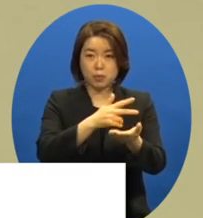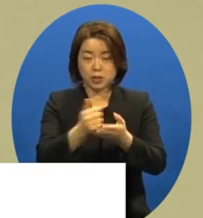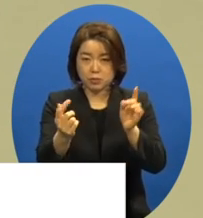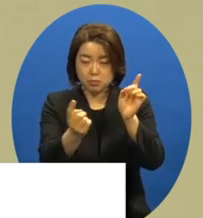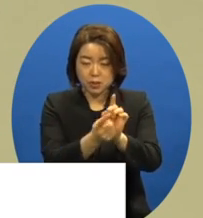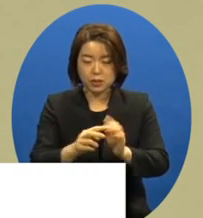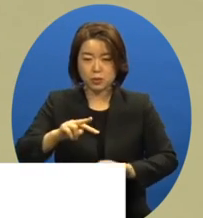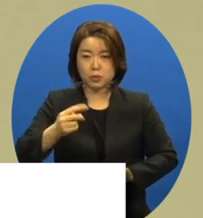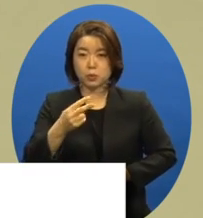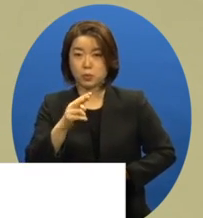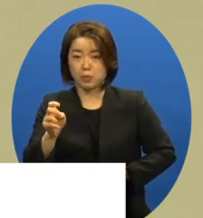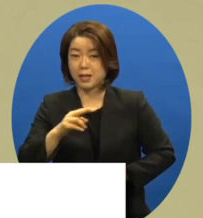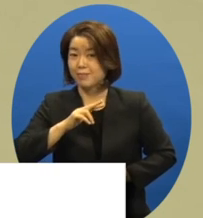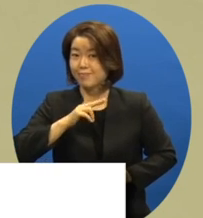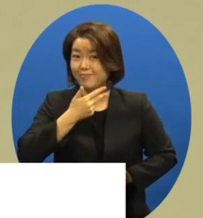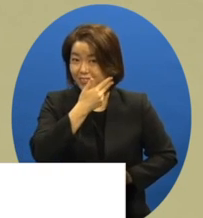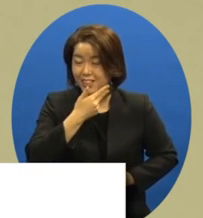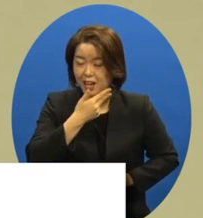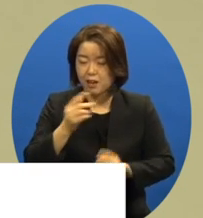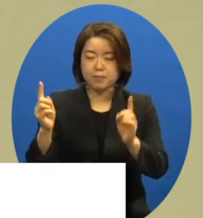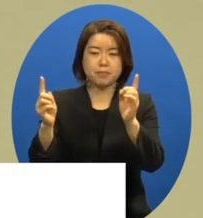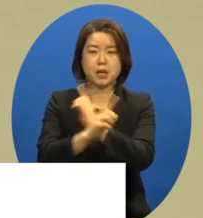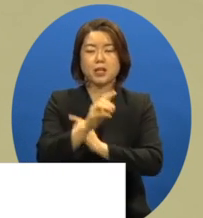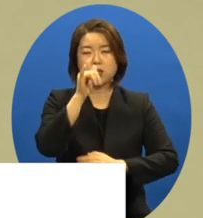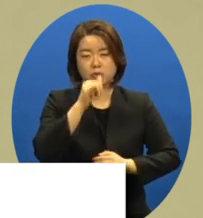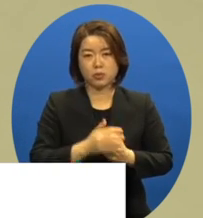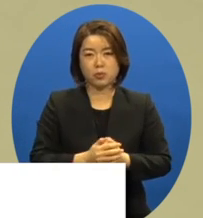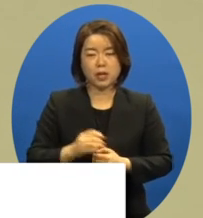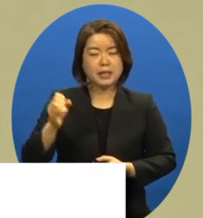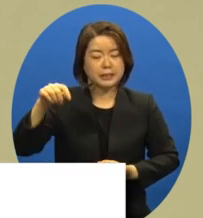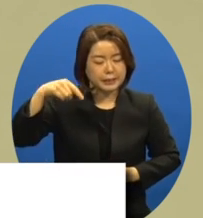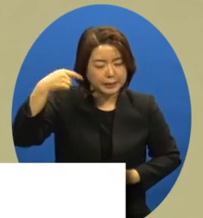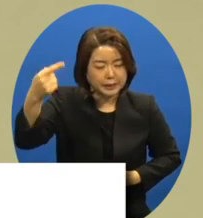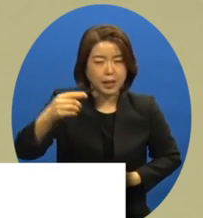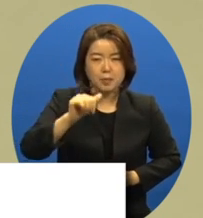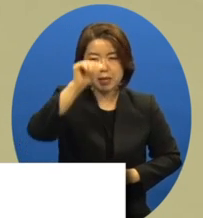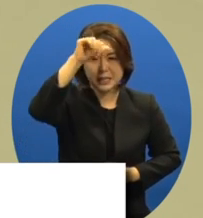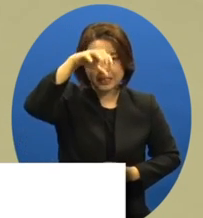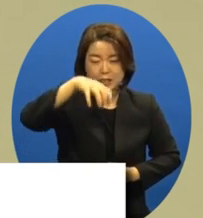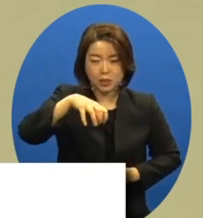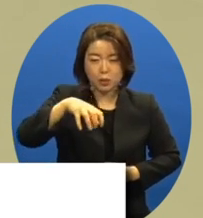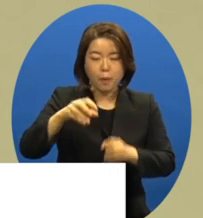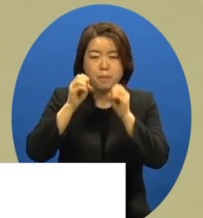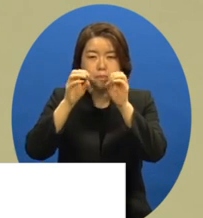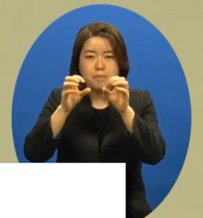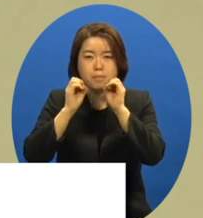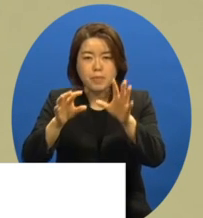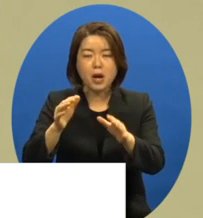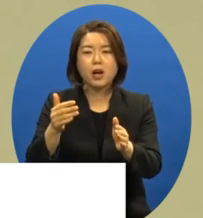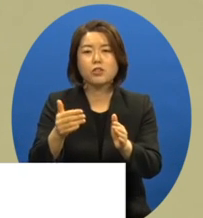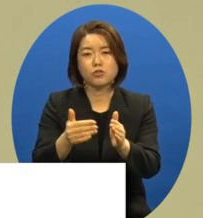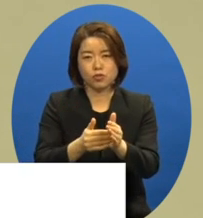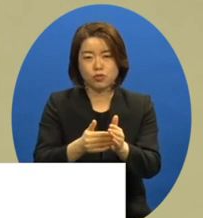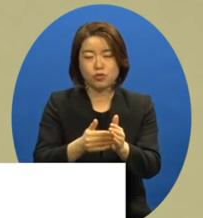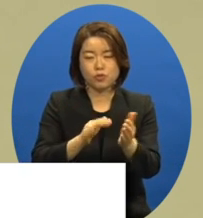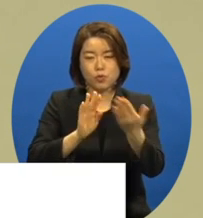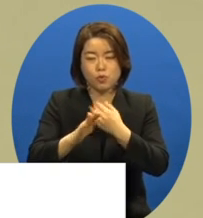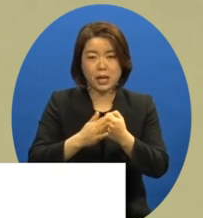완전히 달라졌습니다. 그리고 인도에 가서 복음을 전하다가 그리고 창에